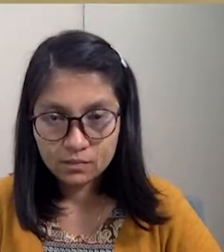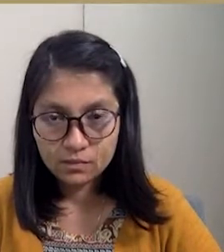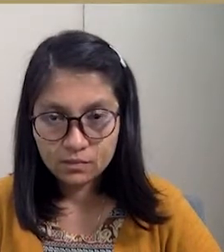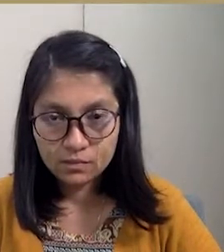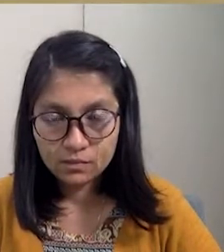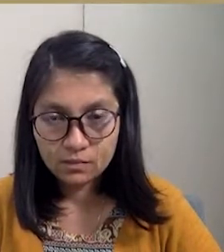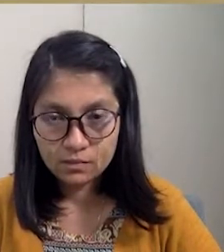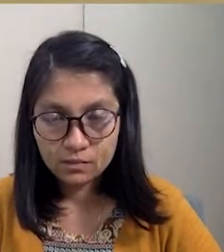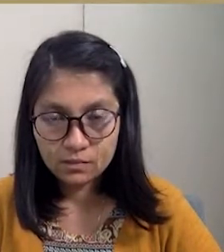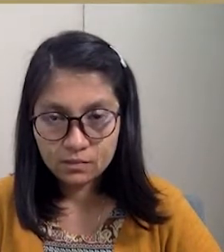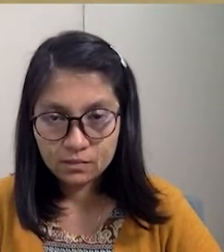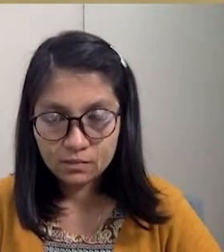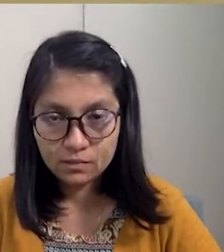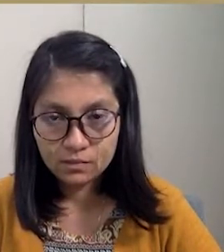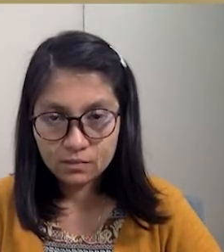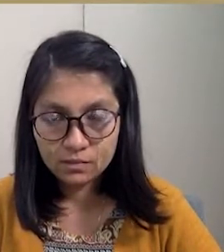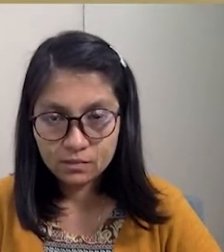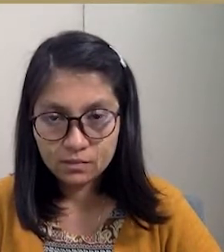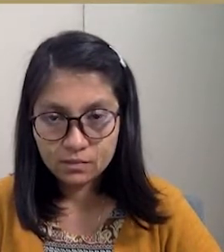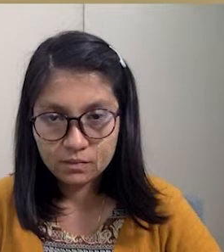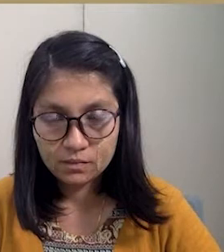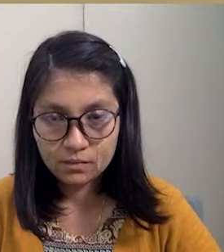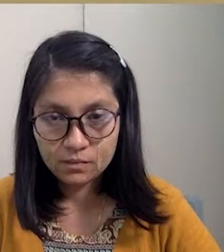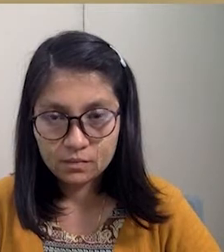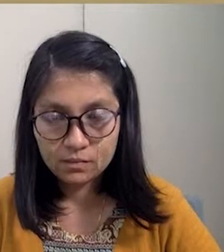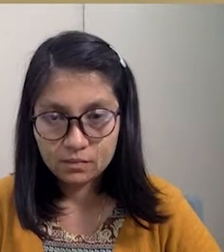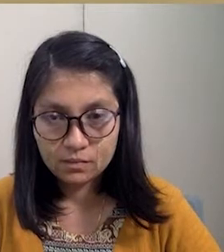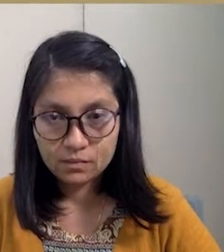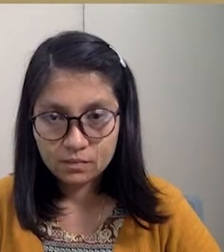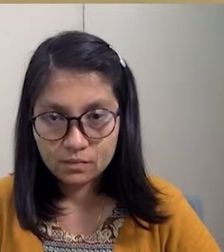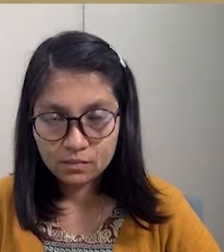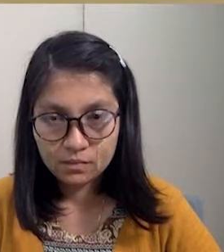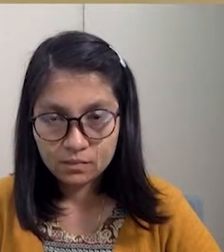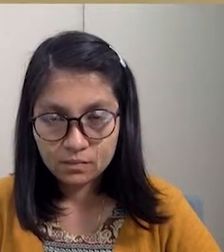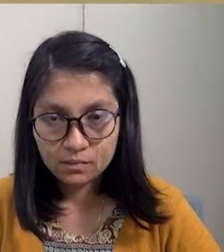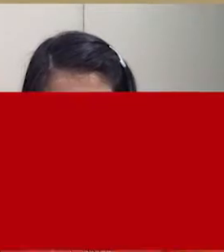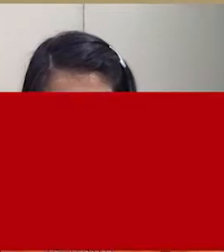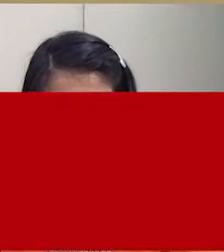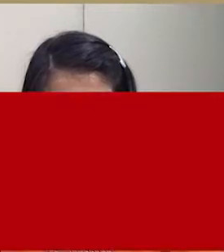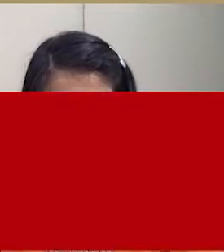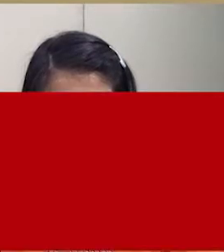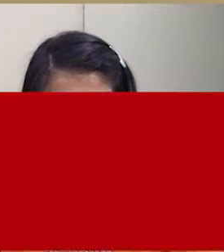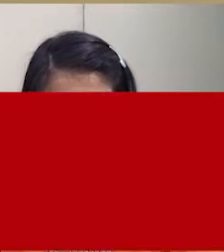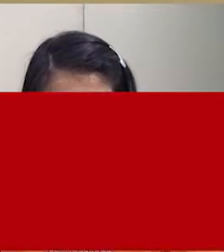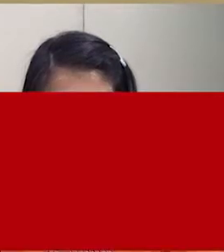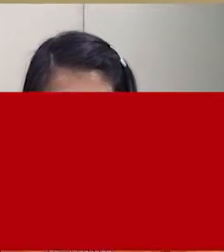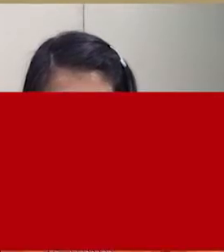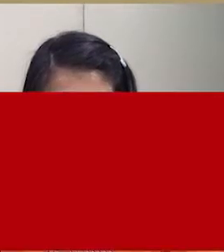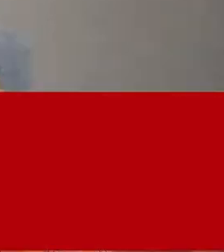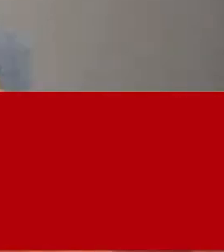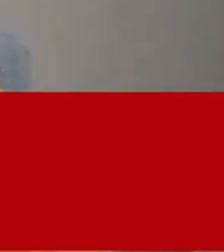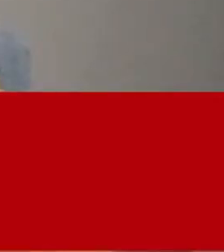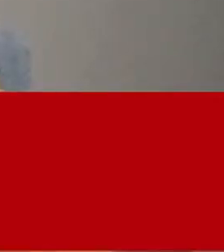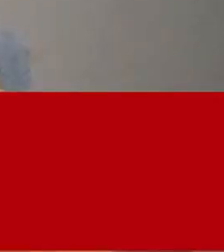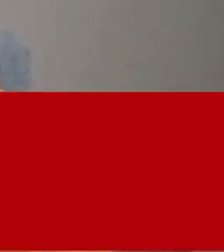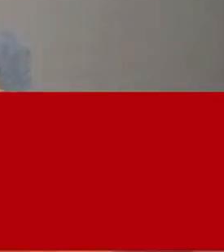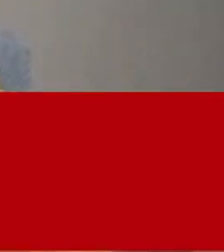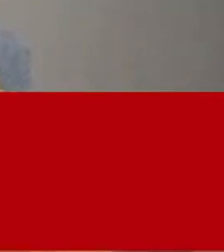တစ်ခုကဒီရနောင်းခရိုင်တွေမှာအခုပြိမိဟိုဒါပေါ့ရောက်ပြီးတော့လော့ဒေါင်းပြီလို့ပြန်လို့မရတဲ့လူတွေရှိတယ်။နောက်အ